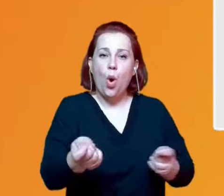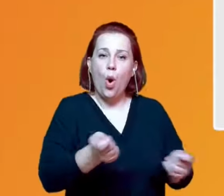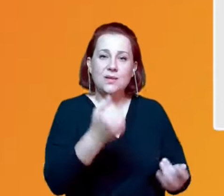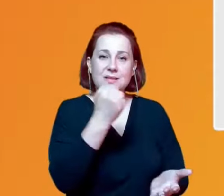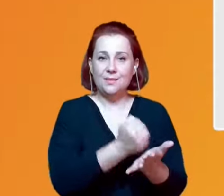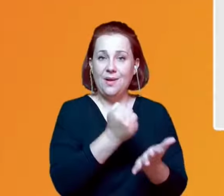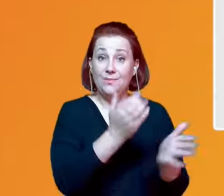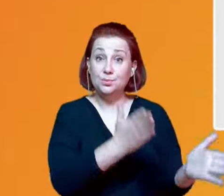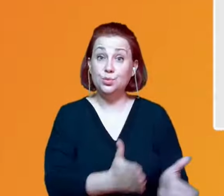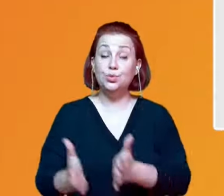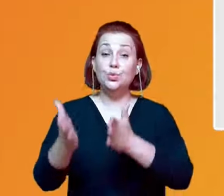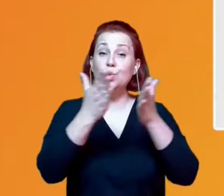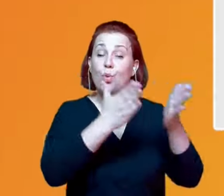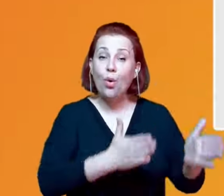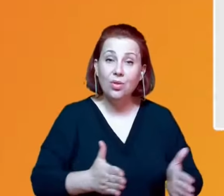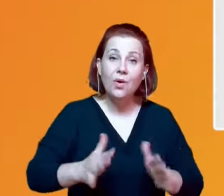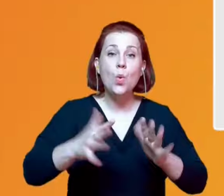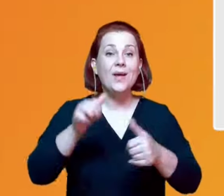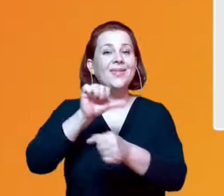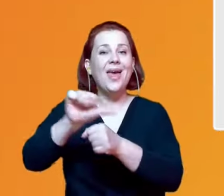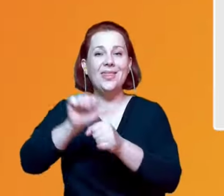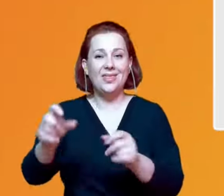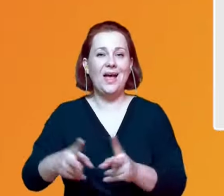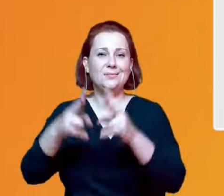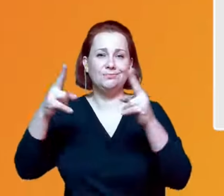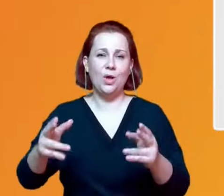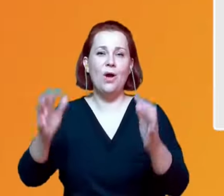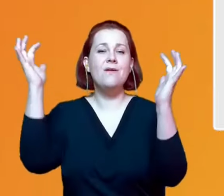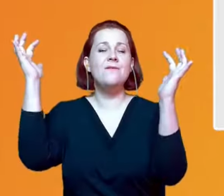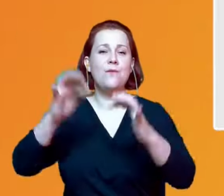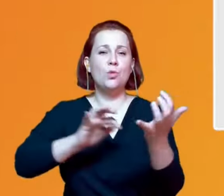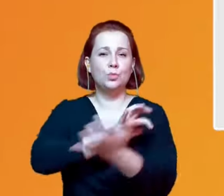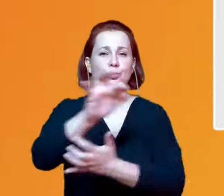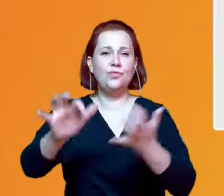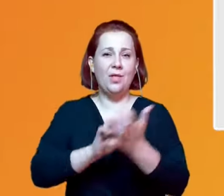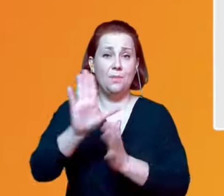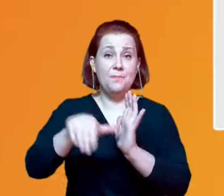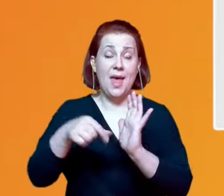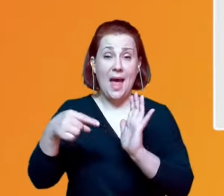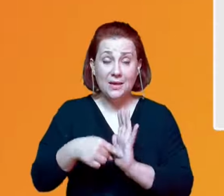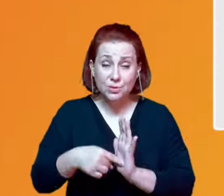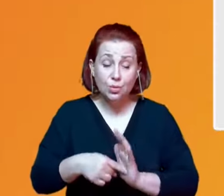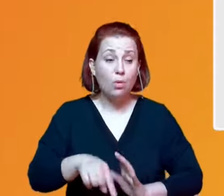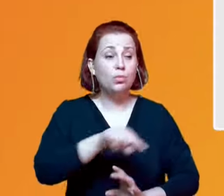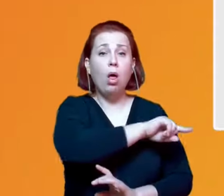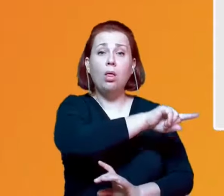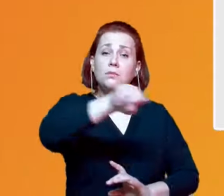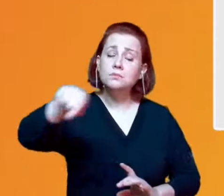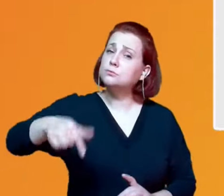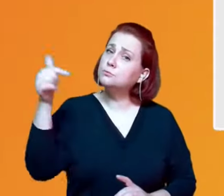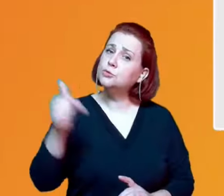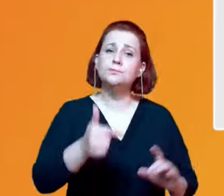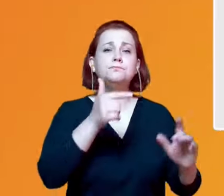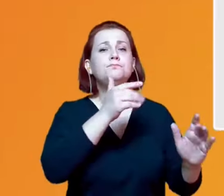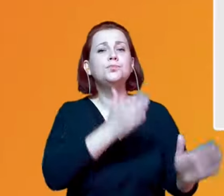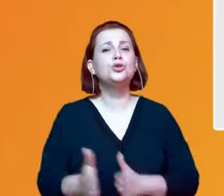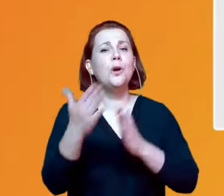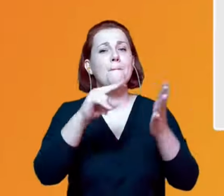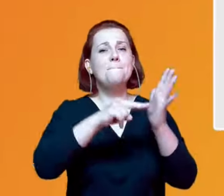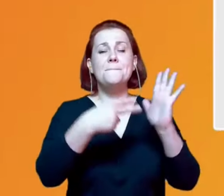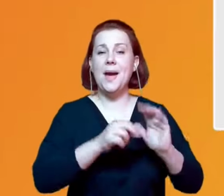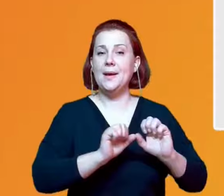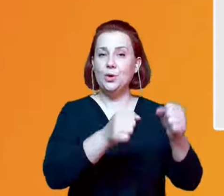spraw przygotowania 11. sesji Światowego Forum Miejskiego, do tego, aby stworzyć plan działań dla